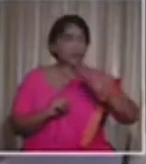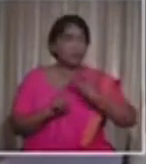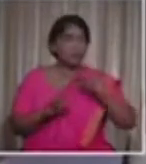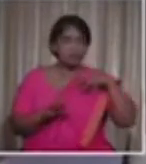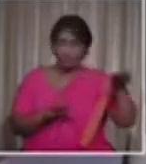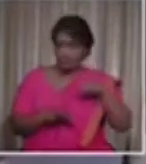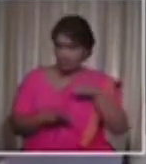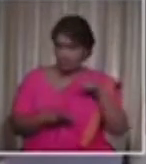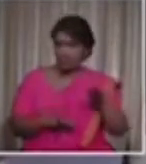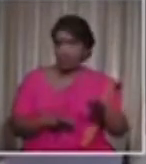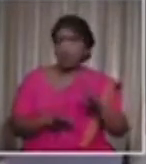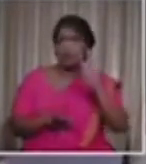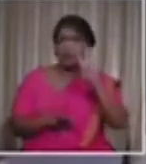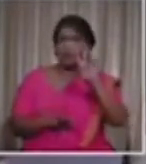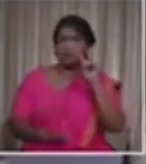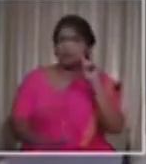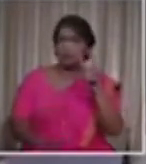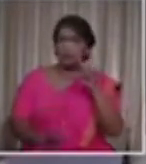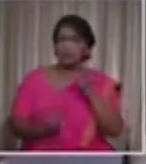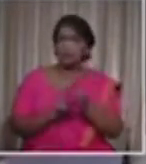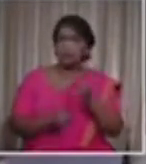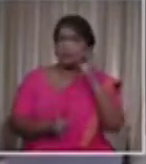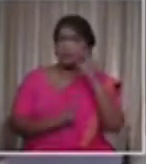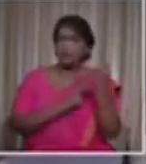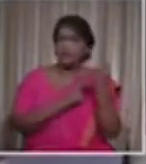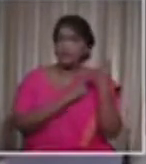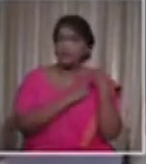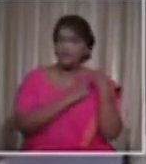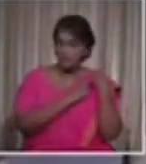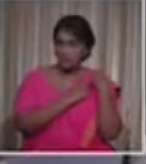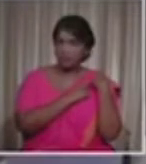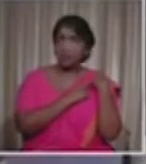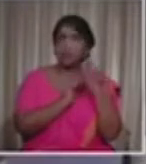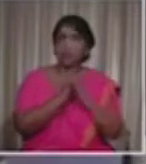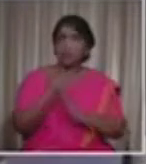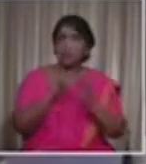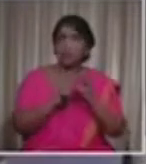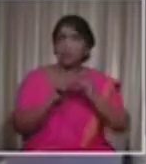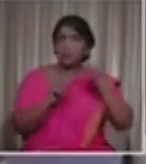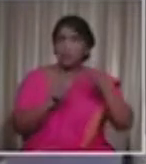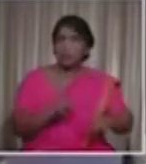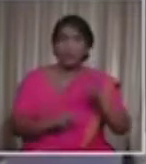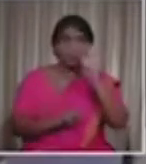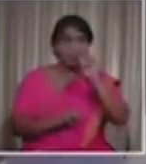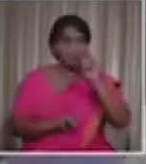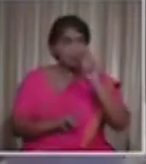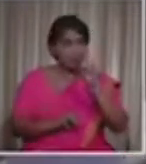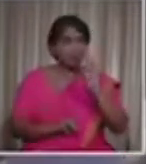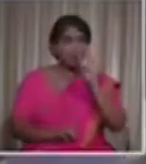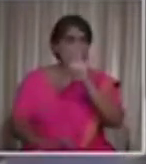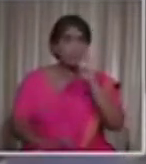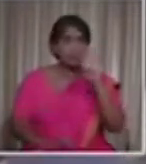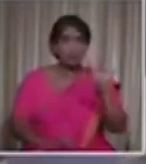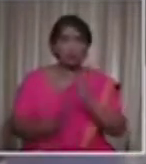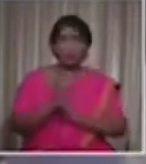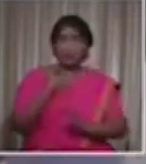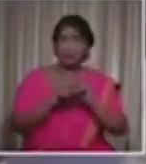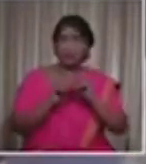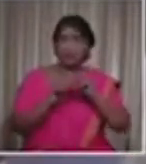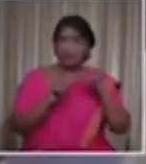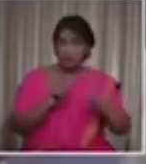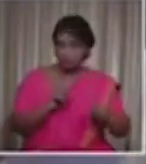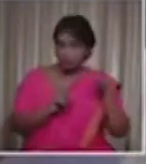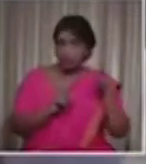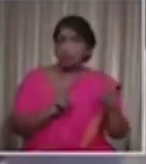ගන්නවා 42 ජනාධිපතිවරයාගේ වගකීම. අමාත්‍ය මණ්ඩලය 43, 44 අමාත්‍ය මණ්ඩලයේ අමාත්‍යවරුන්